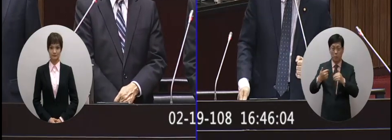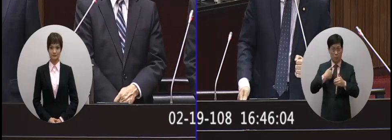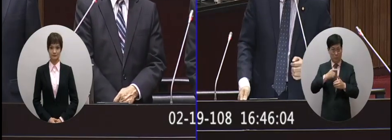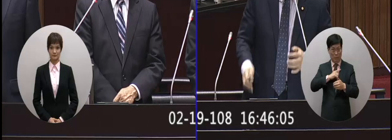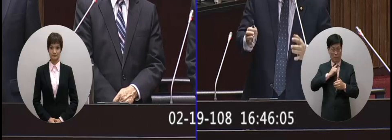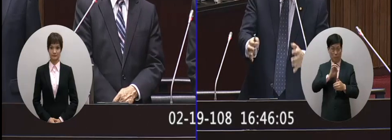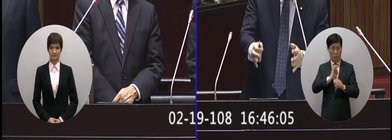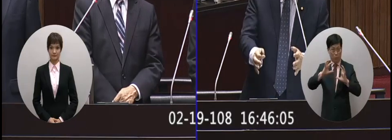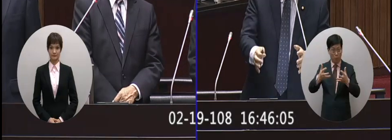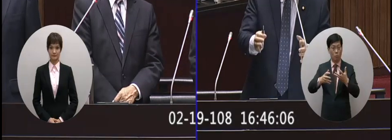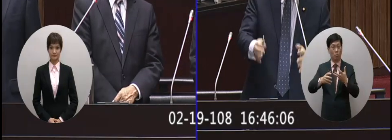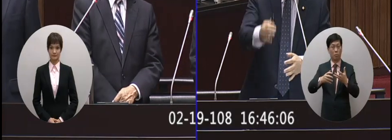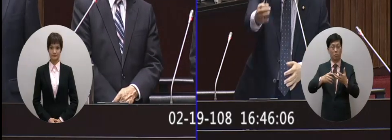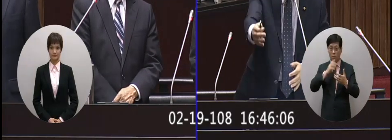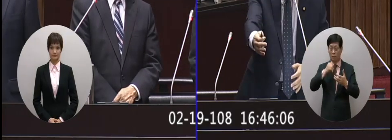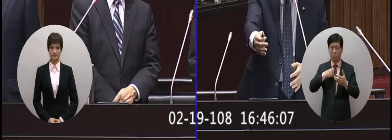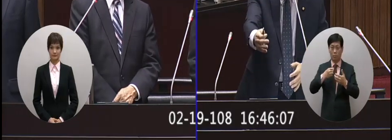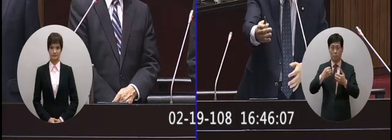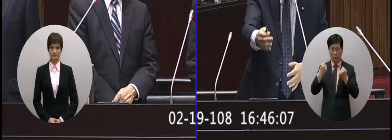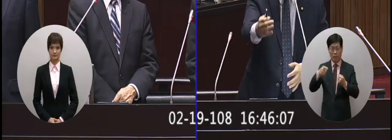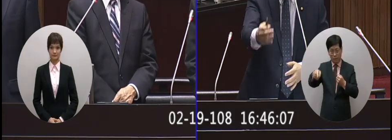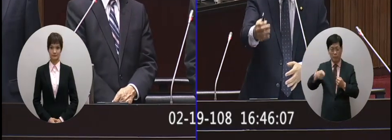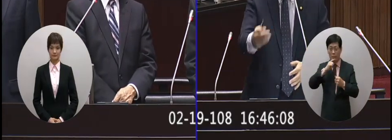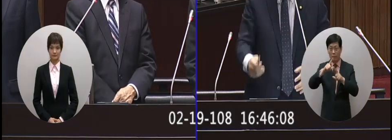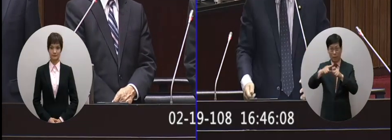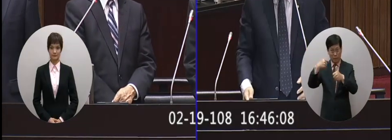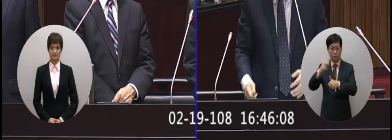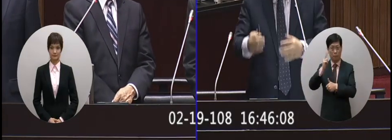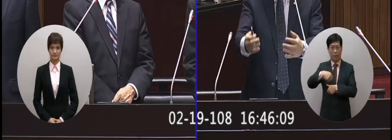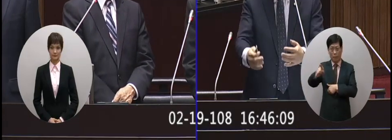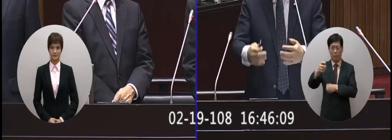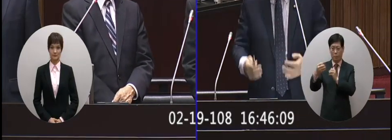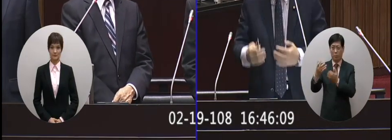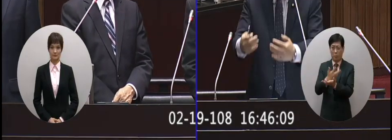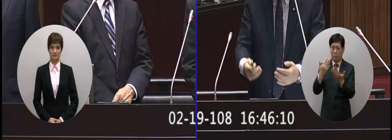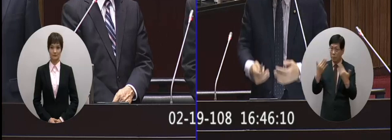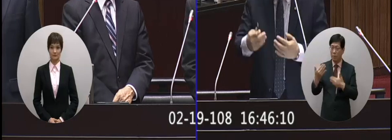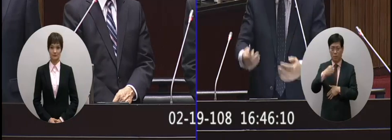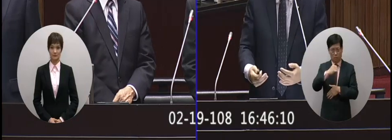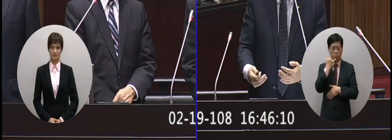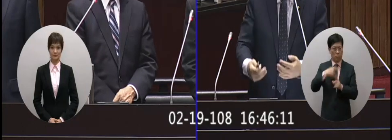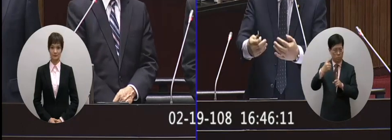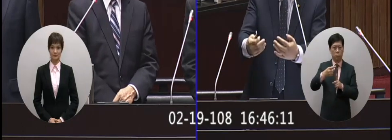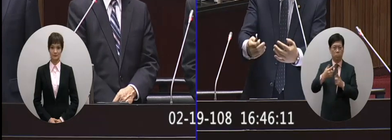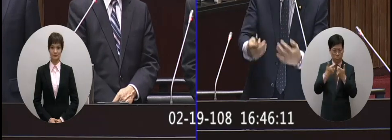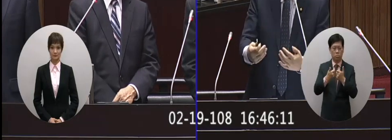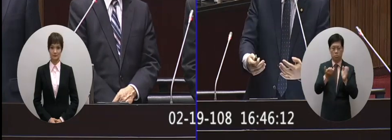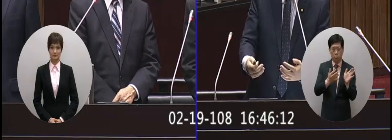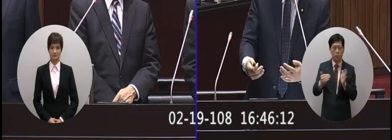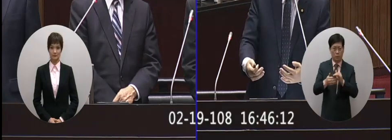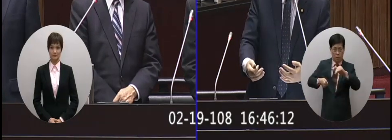外使馆，要全力跟驻在国去沟通 CPTPP 的议题，让他们了解台湾有能力也准备好了要加